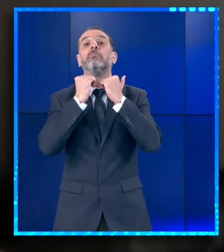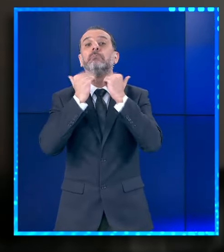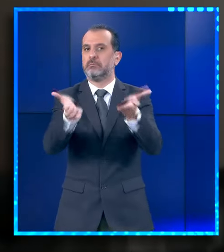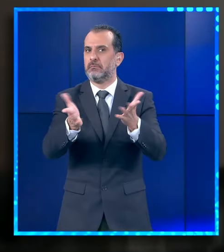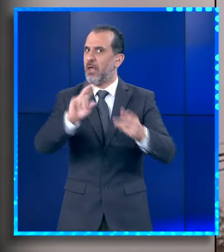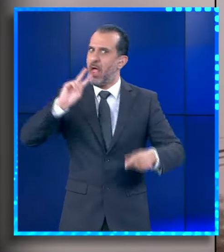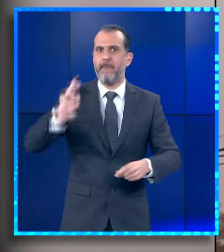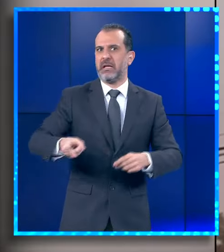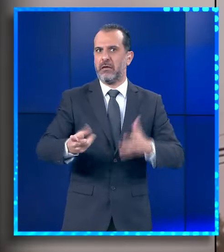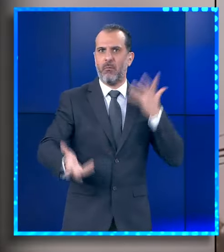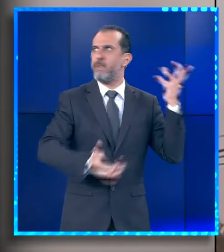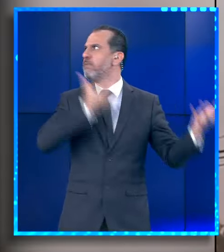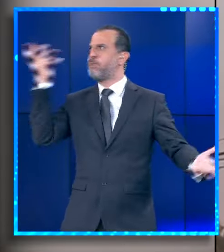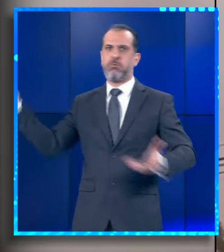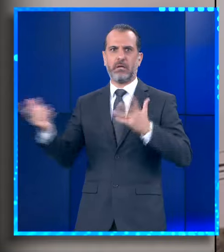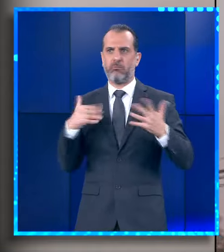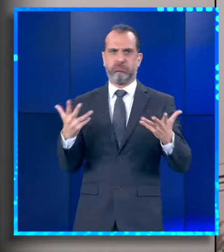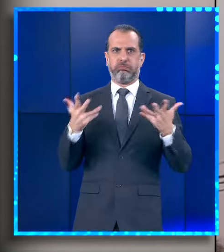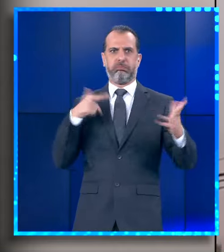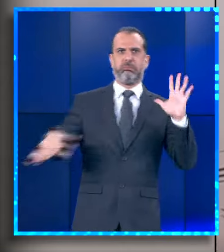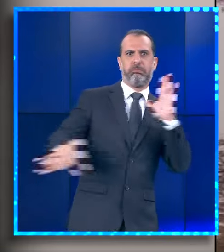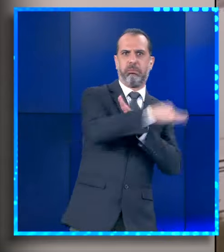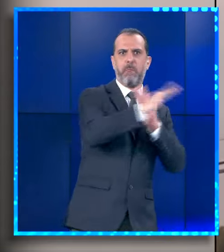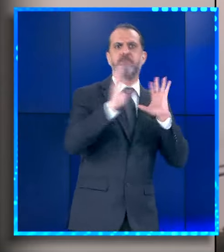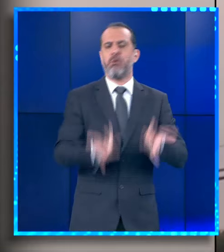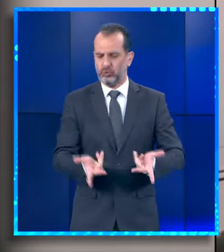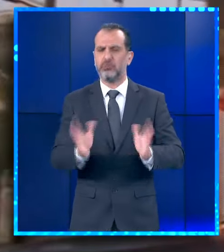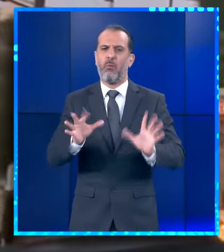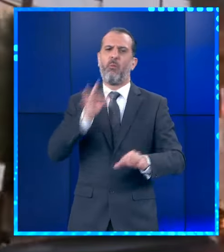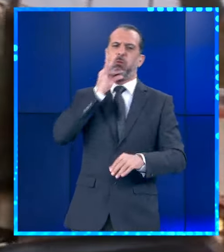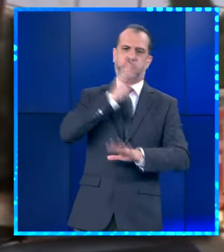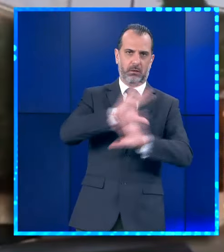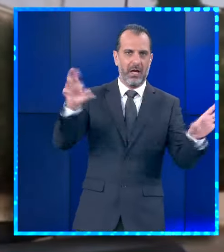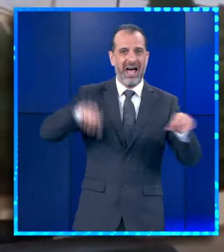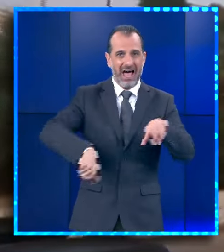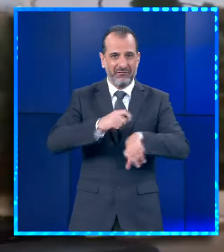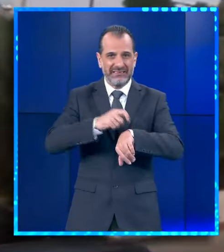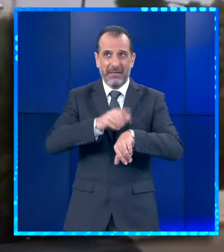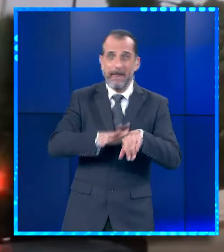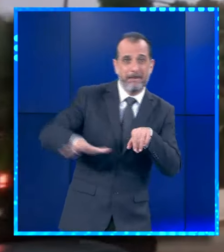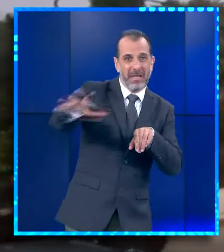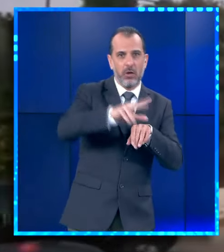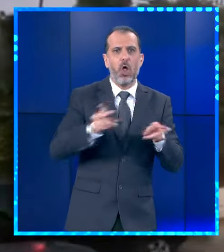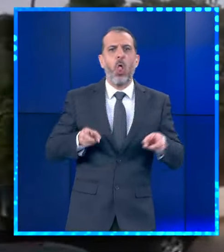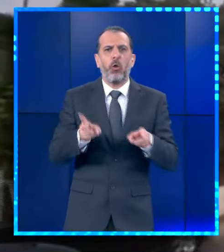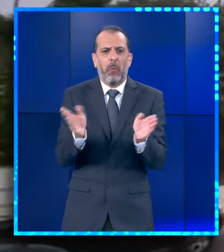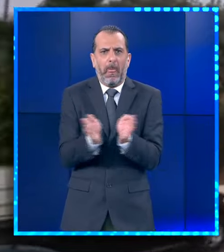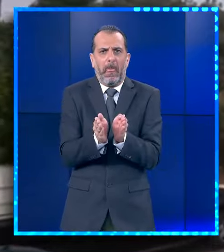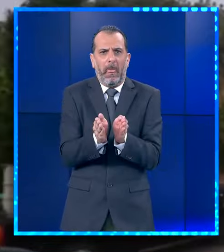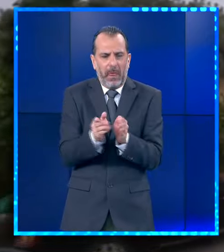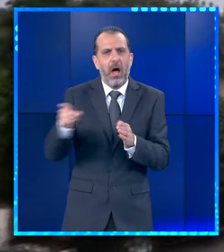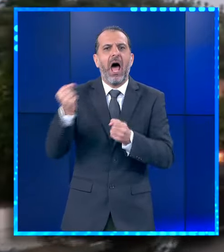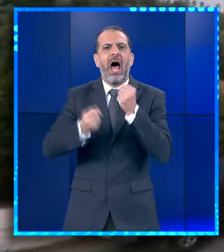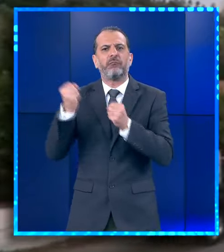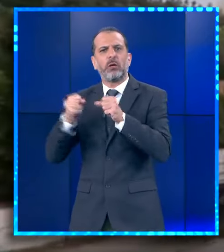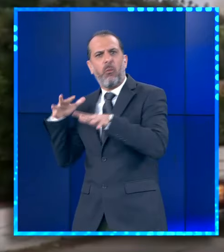αποκλειστούμε, γυρίσαμε προς τα πίσω. Τι γίνεται τώρα εδώ? Όλη εδώ η περιοχή έχει έναν δρόμο, ένα στενό δρόμο από όπου περνάνε τα πυροσβεστικά οχήματα.